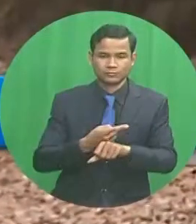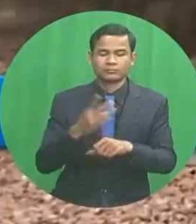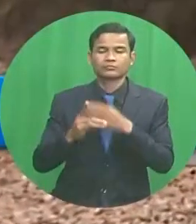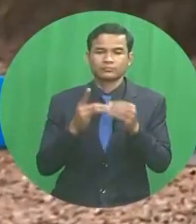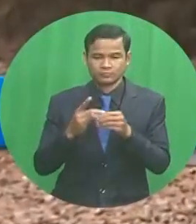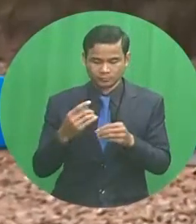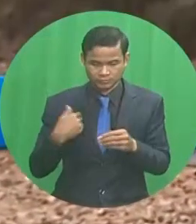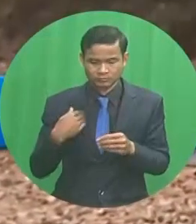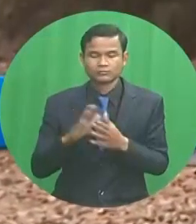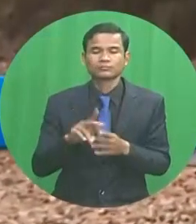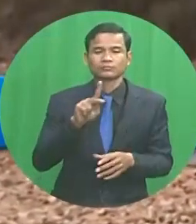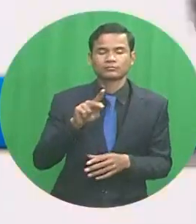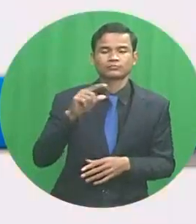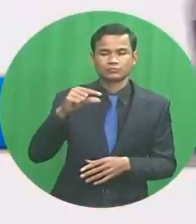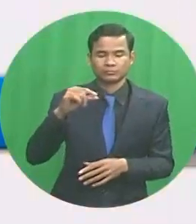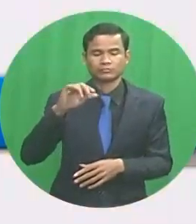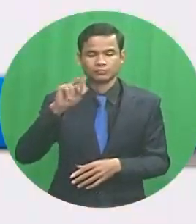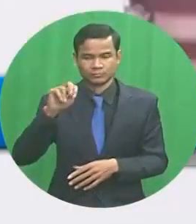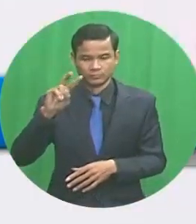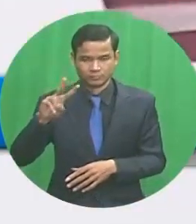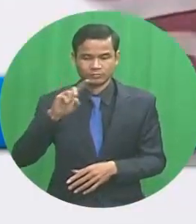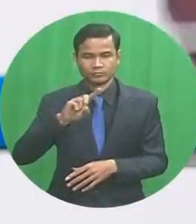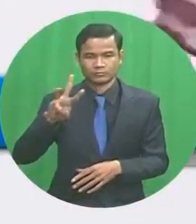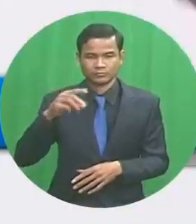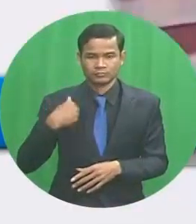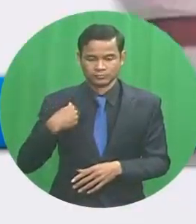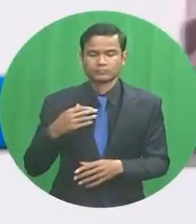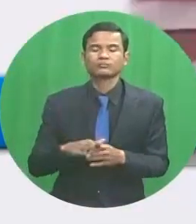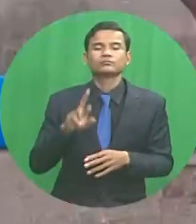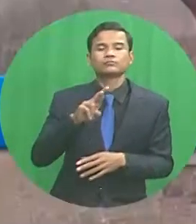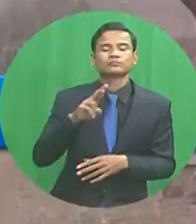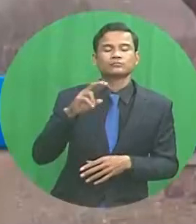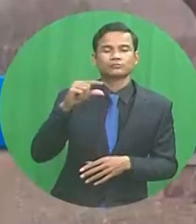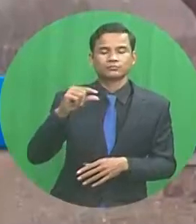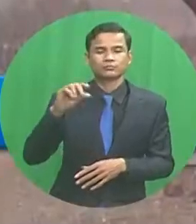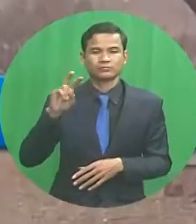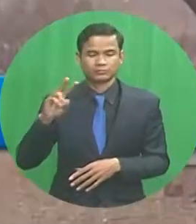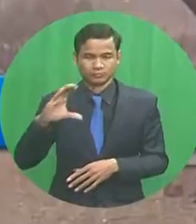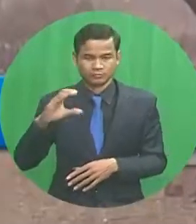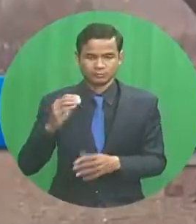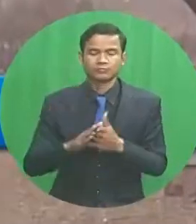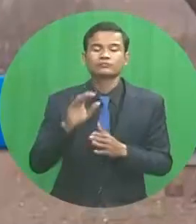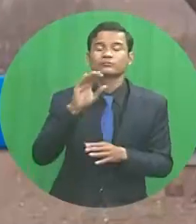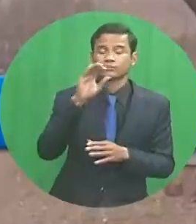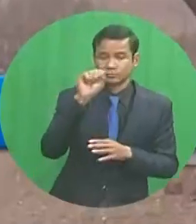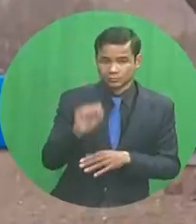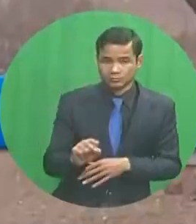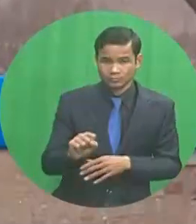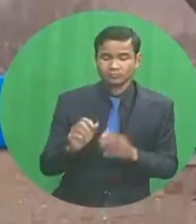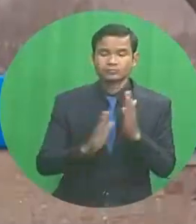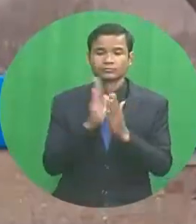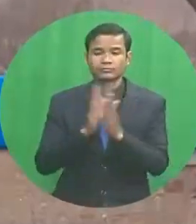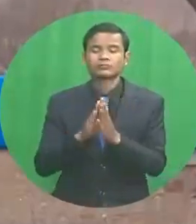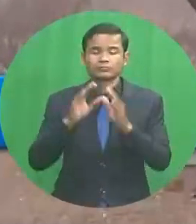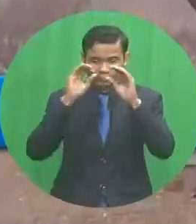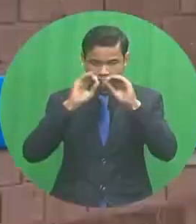ងារ KTNV13លើពីនេះ RTC នៃរដ្ឋ Nevada ភាគខាងត្បូងបានចេញសេចក្តីណែនាំអំពី